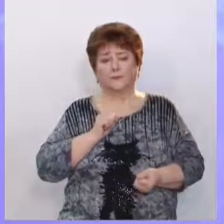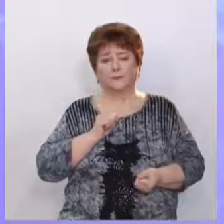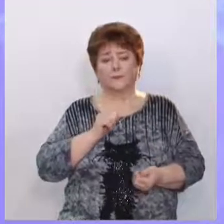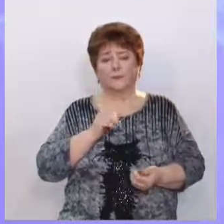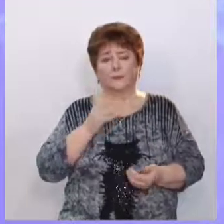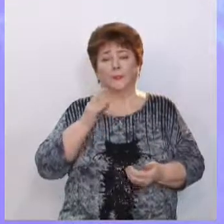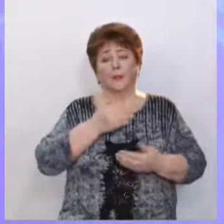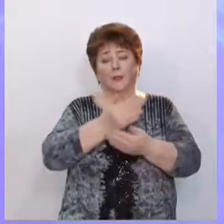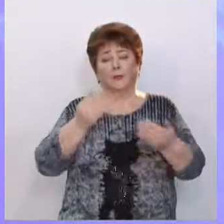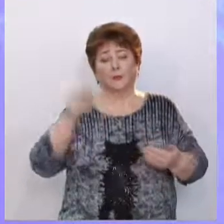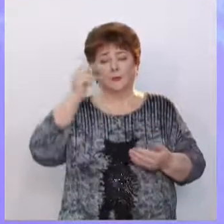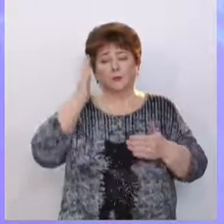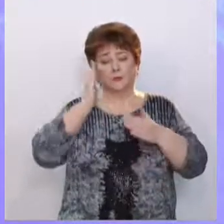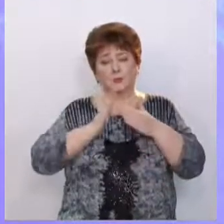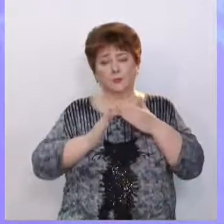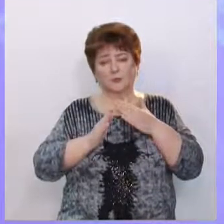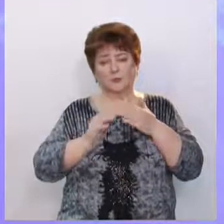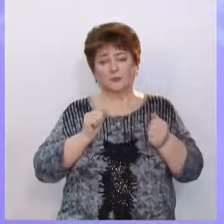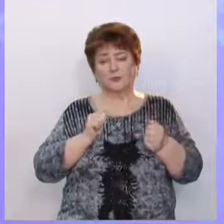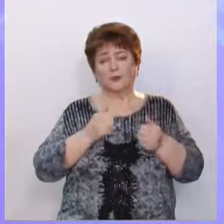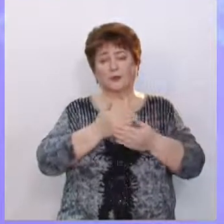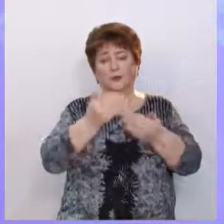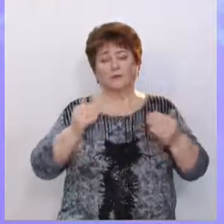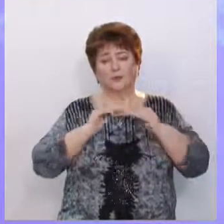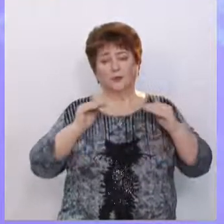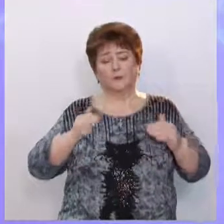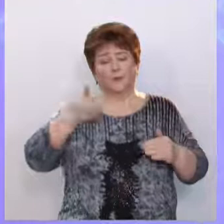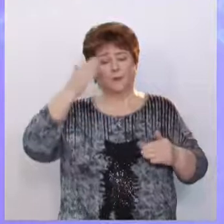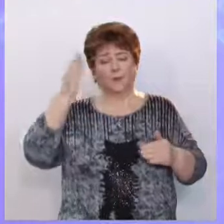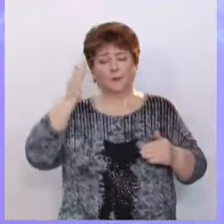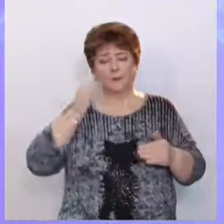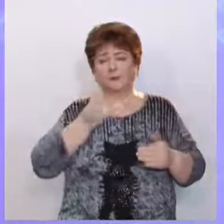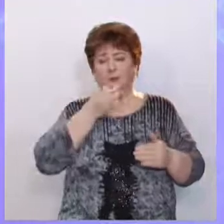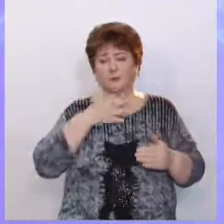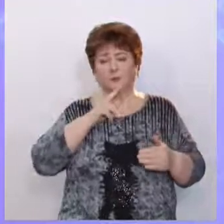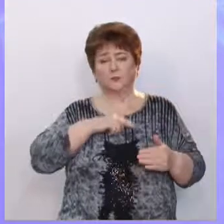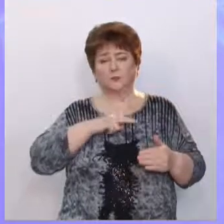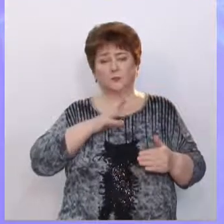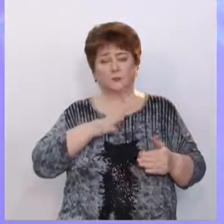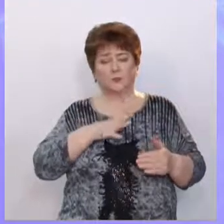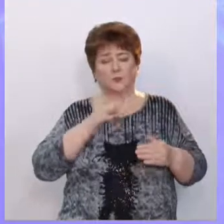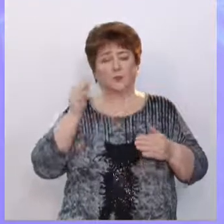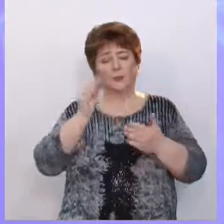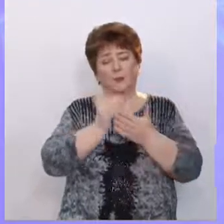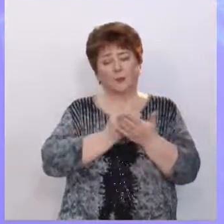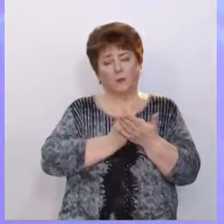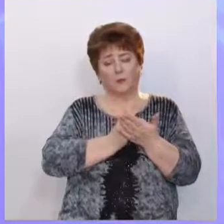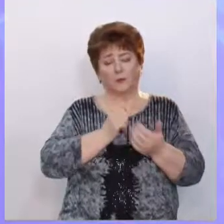Наш урок подошел к концу. Вы, ребята, молодцы, хорошо поработали на уроке.